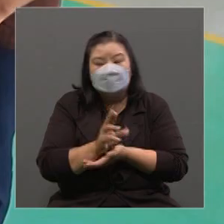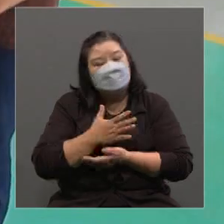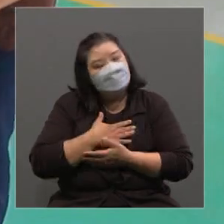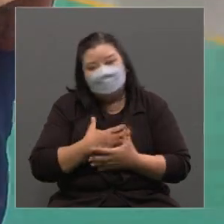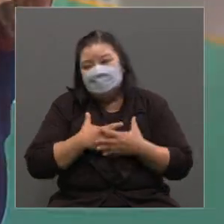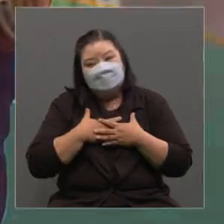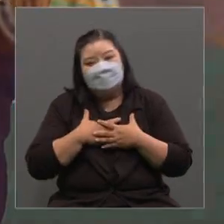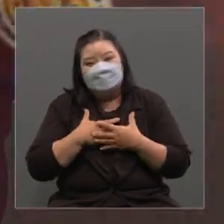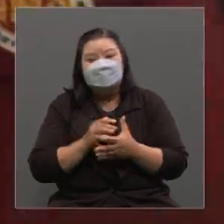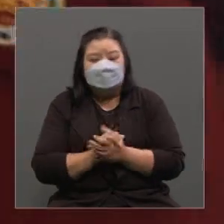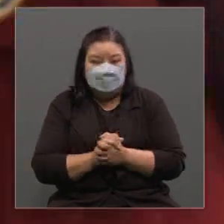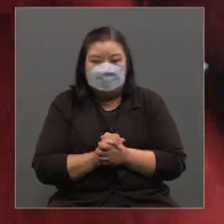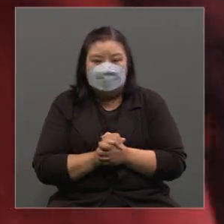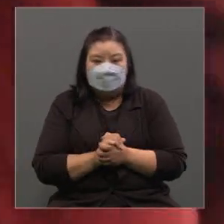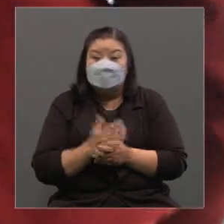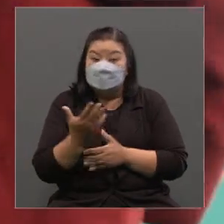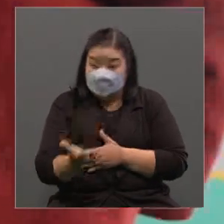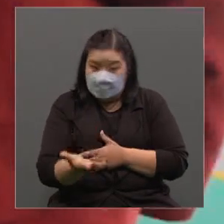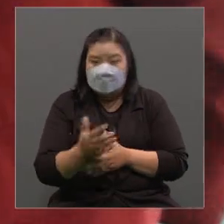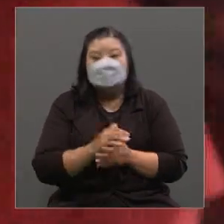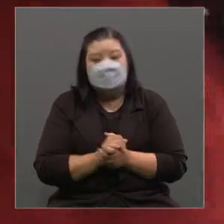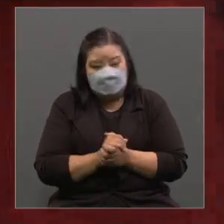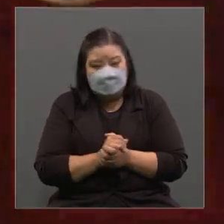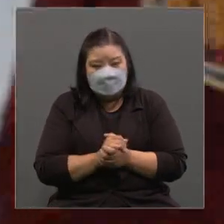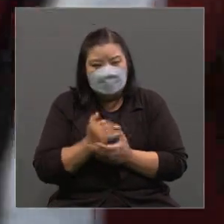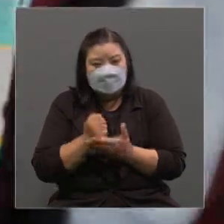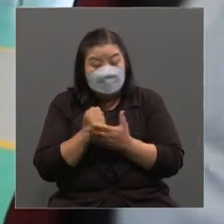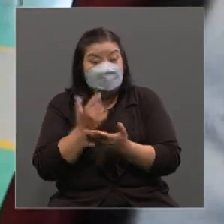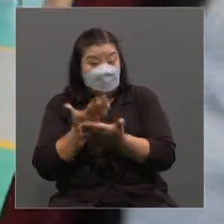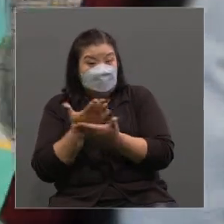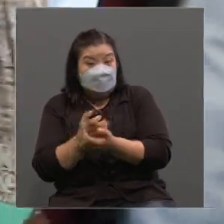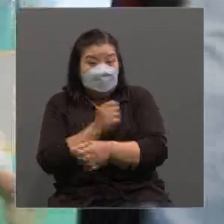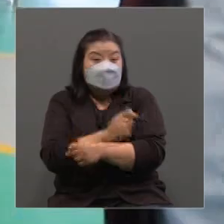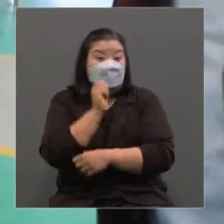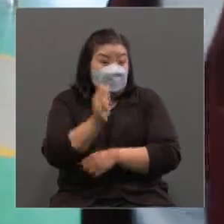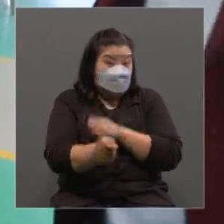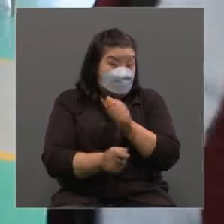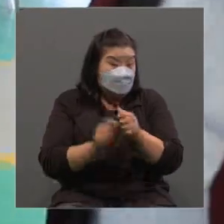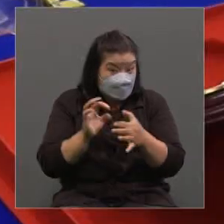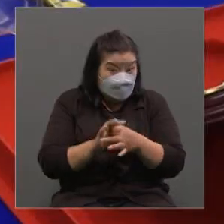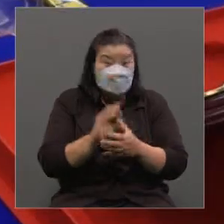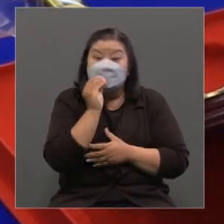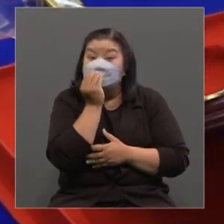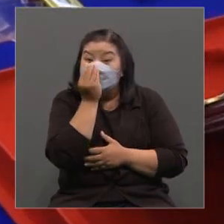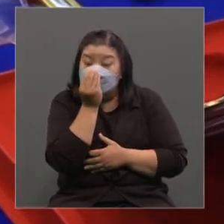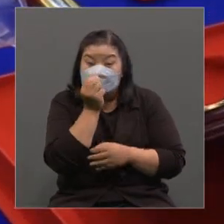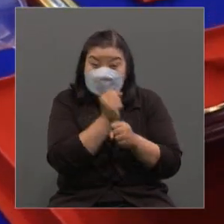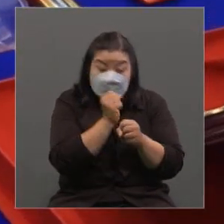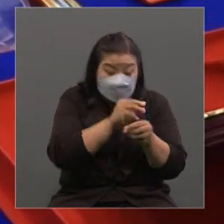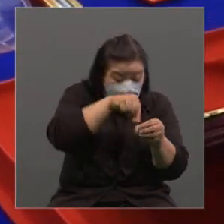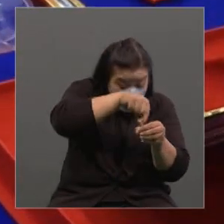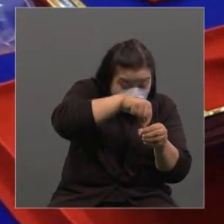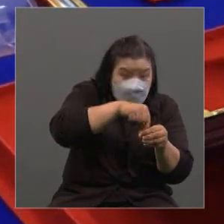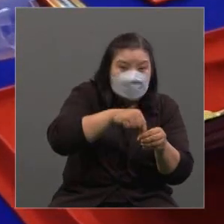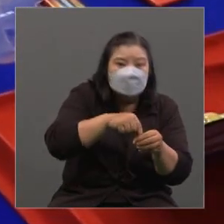จครับ ความสำเร็จของนวัตกรรมนี้สามารถช่วยลดค่าจ้างแรงงานในการผสมเกสรเกษตรกรทำงานได้รว